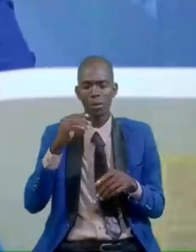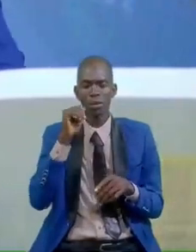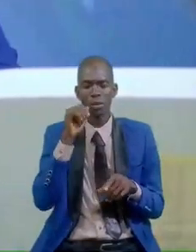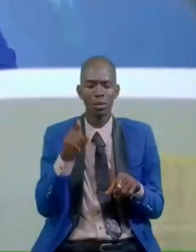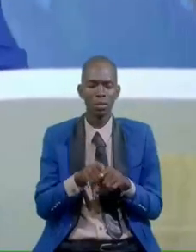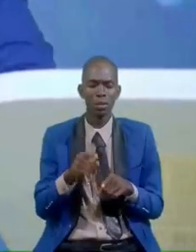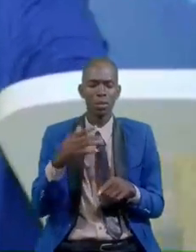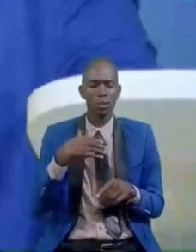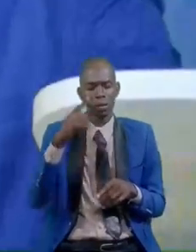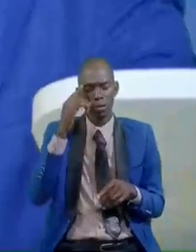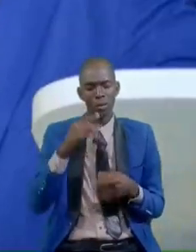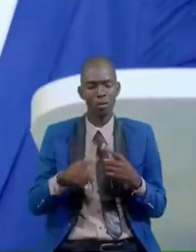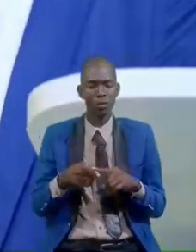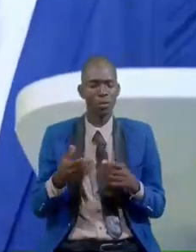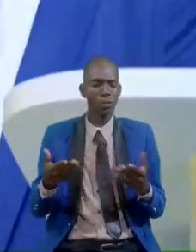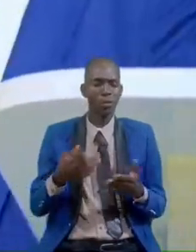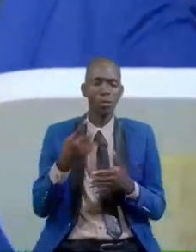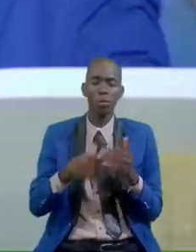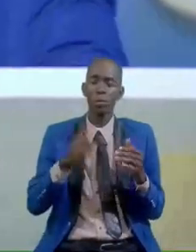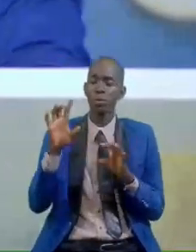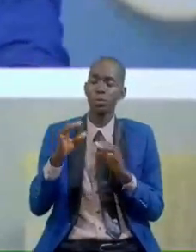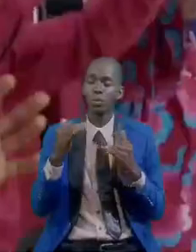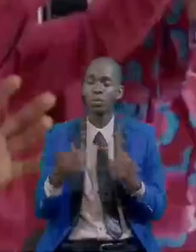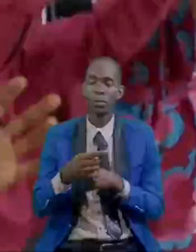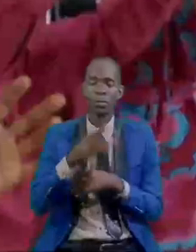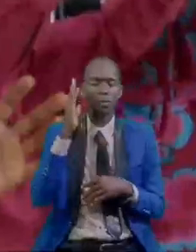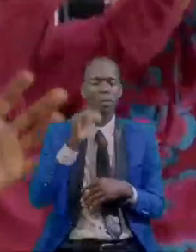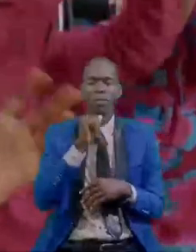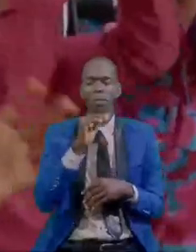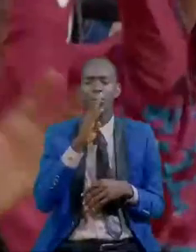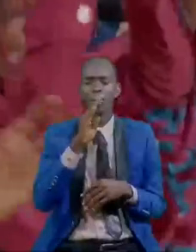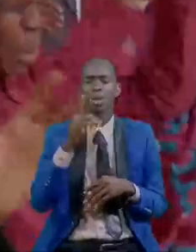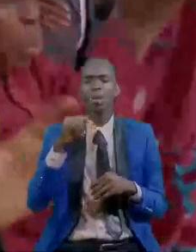pour mon collègue là-bas aujourd'hui, ce ne serait pas un miracle d'un moment.